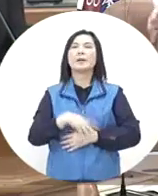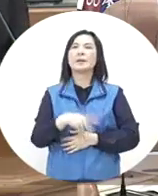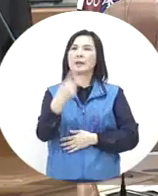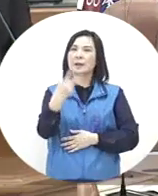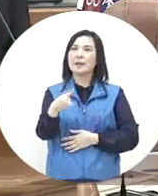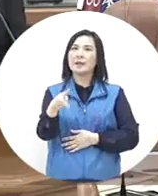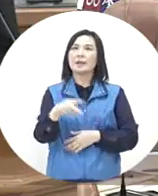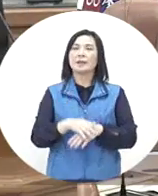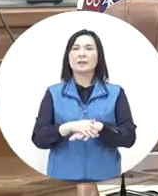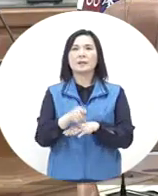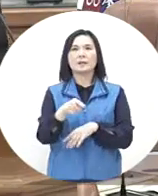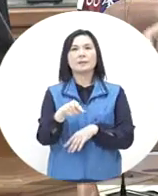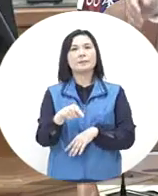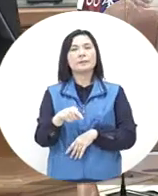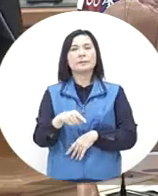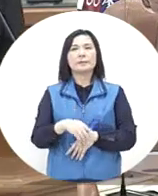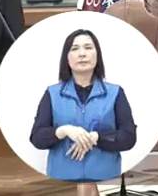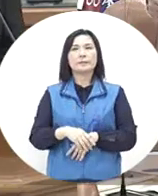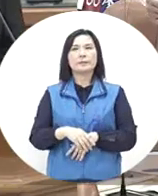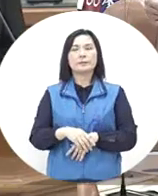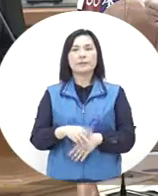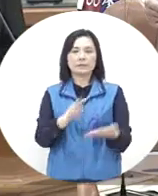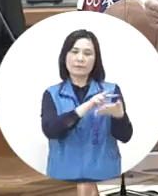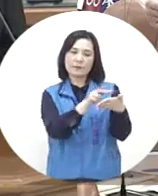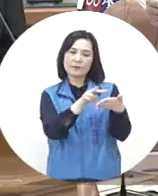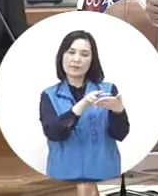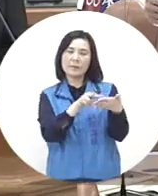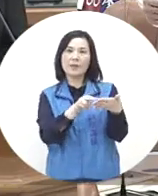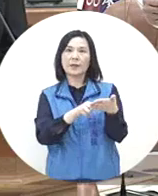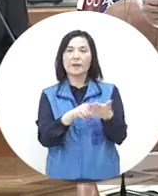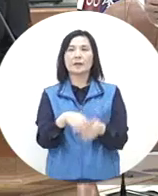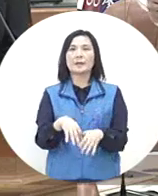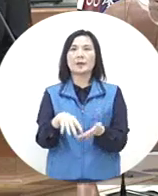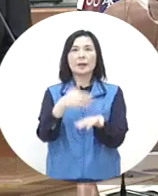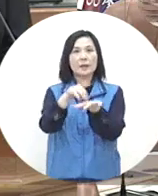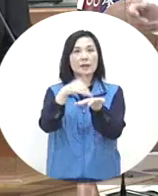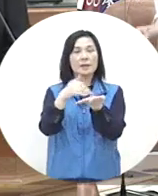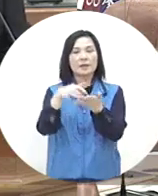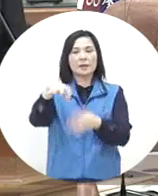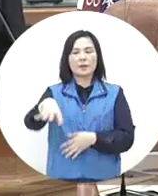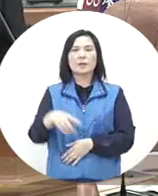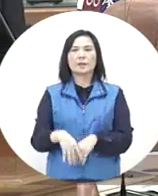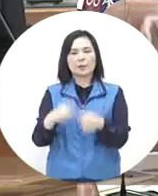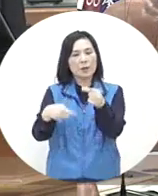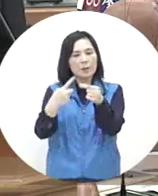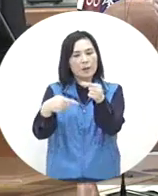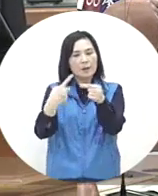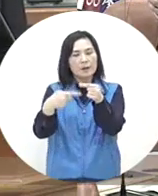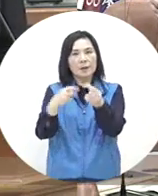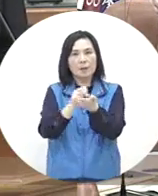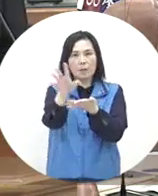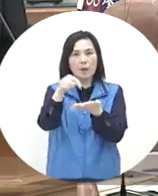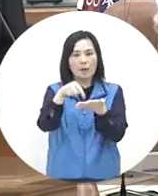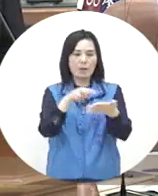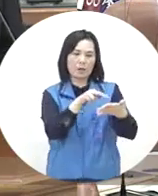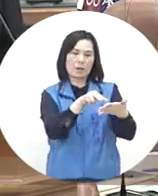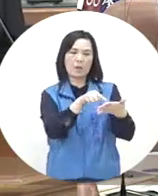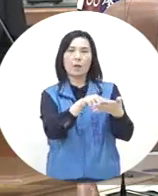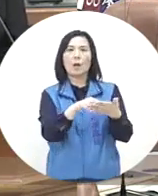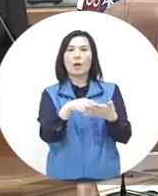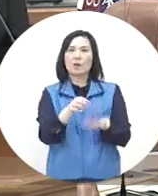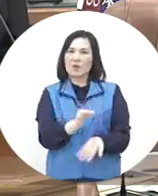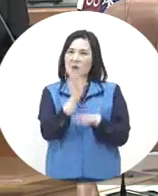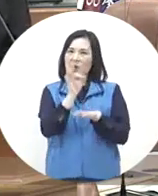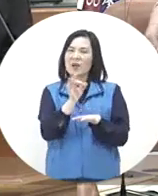到底是如何哈？那我也看着这个审计处哈。他每一年的报告里面啊，针对这个部分其实他都有提出一些忧